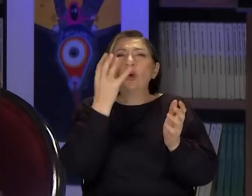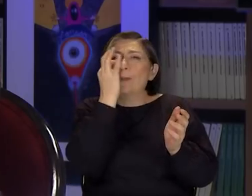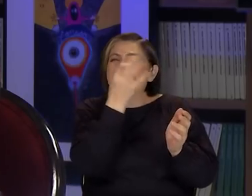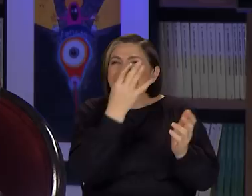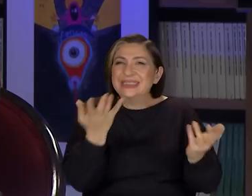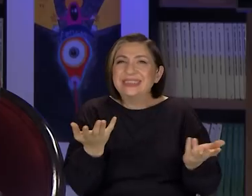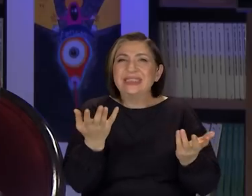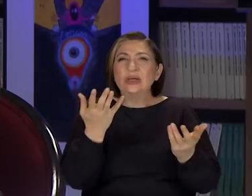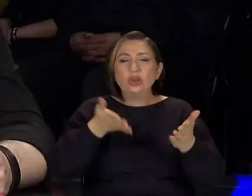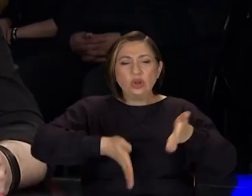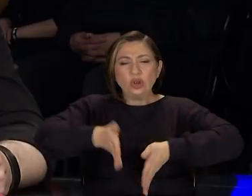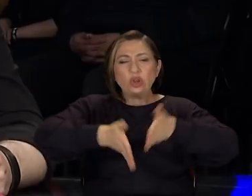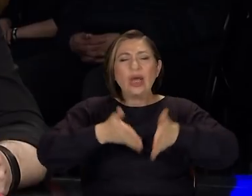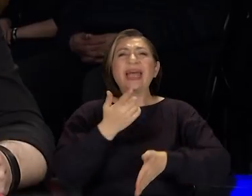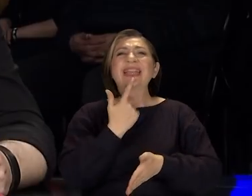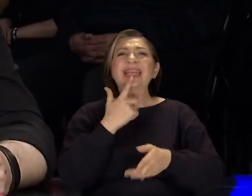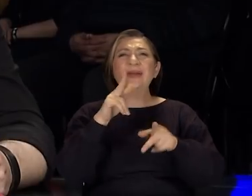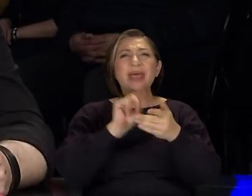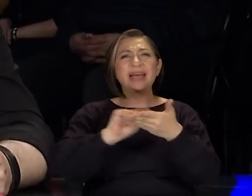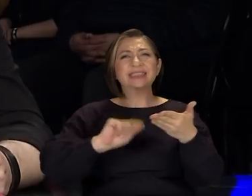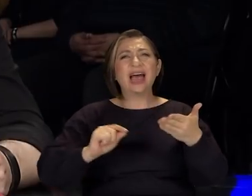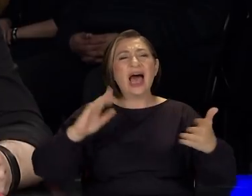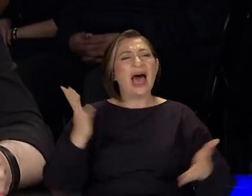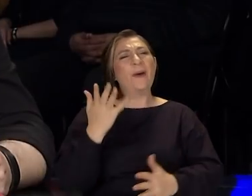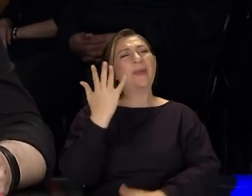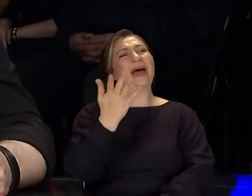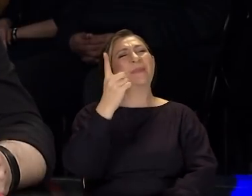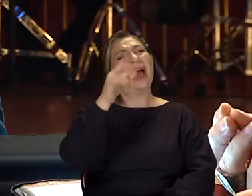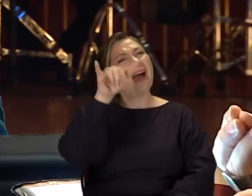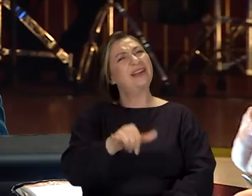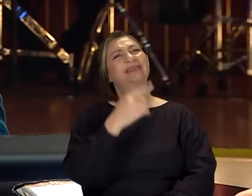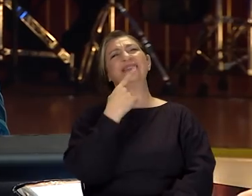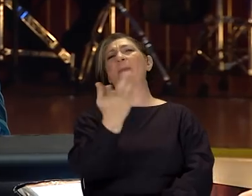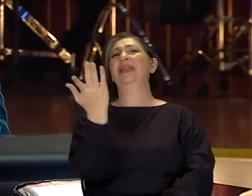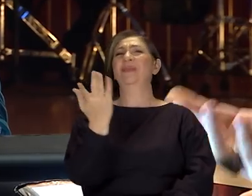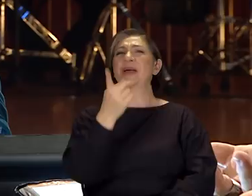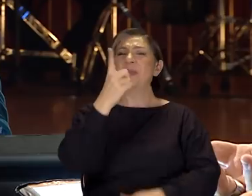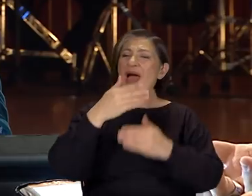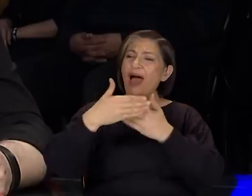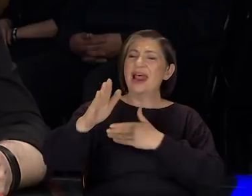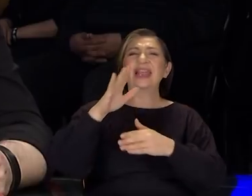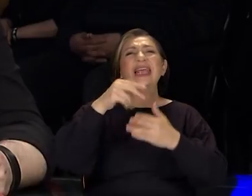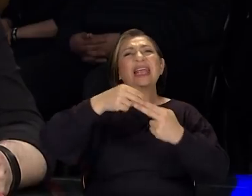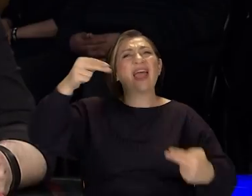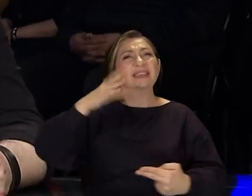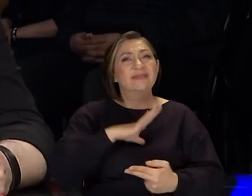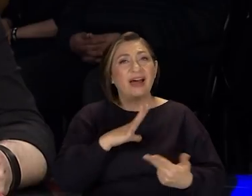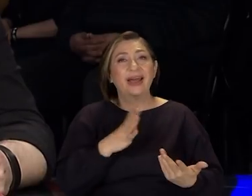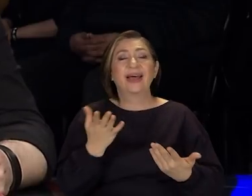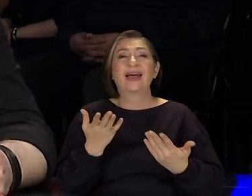basit ve sokak dili gibi yazdık sözleri. Hmm. Ah be ah, bir haklısın diyemedim. Hmm. Bir ayrılık hikayesi var. Bir